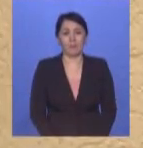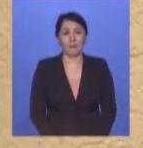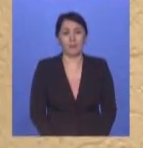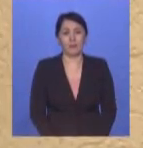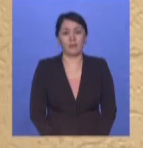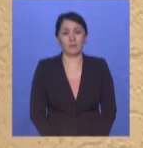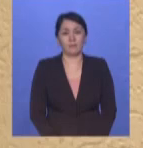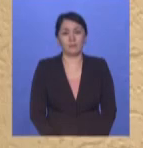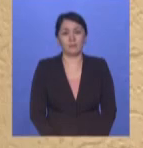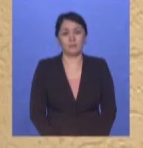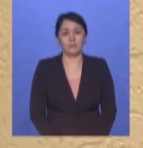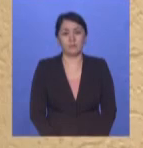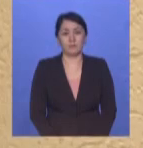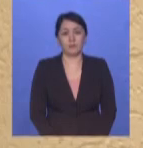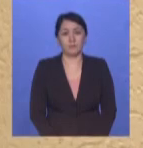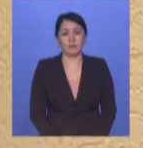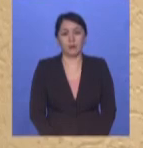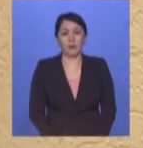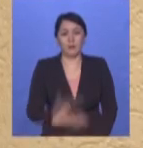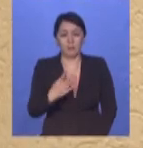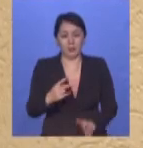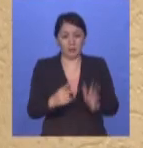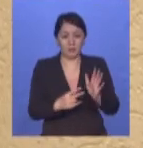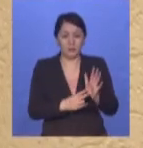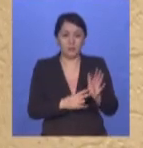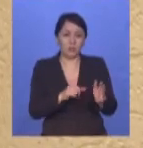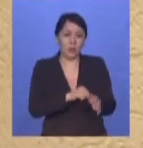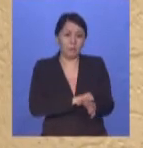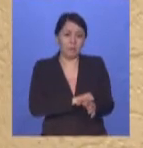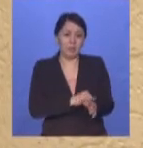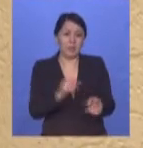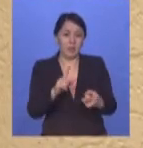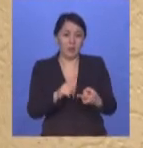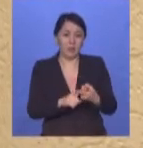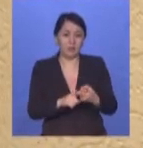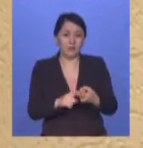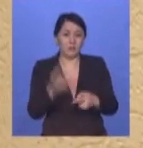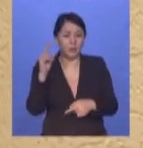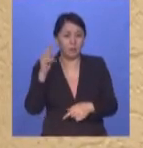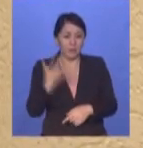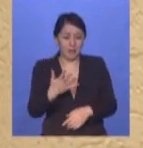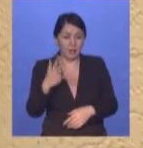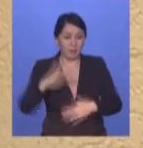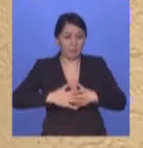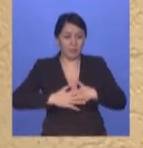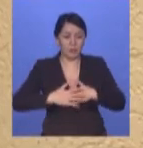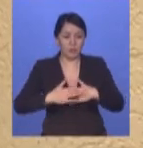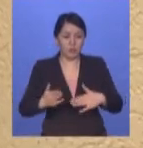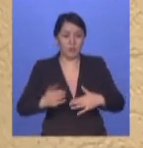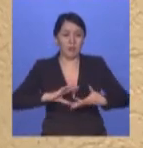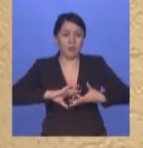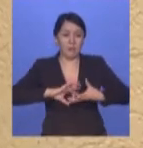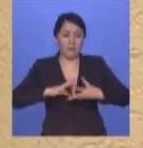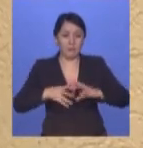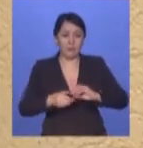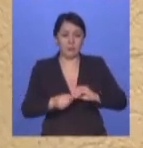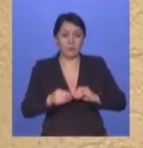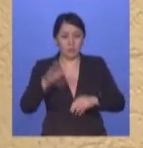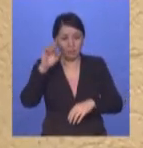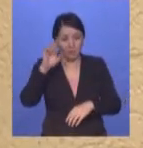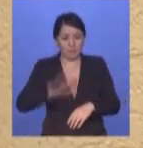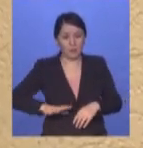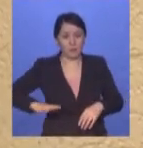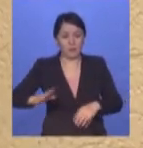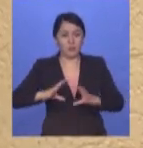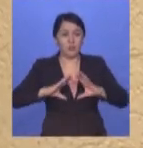Последние 5-7 лет... 5-7 жыл ішінде синтетикалық есірткіге тәуелділер саны 5 есе артқан. Бұл деген сұмдық көрсеткіш. Тек біздің еліміздің ғана емес